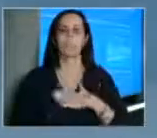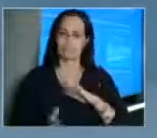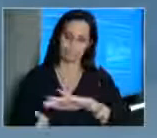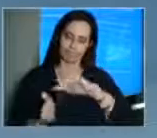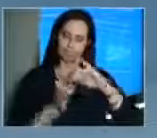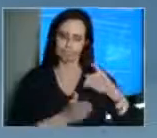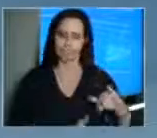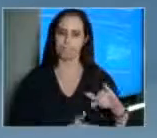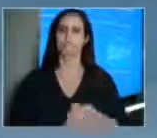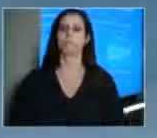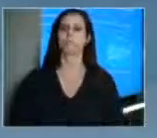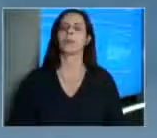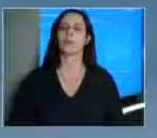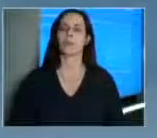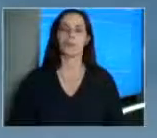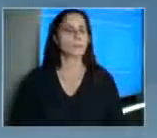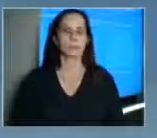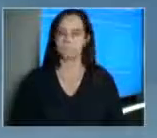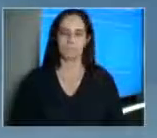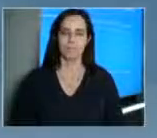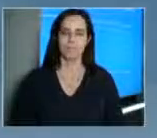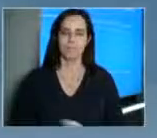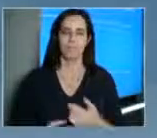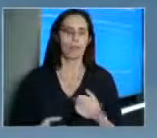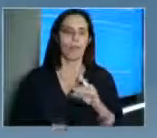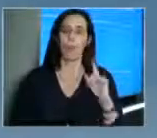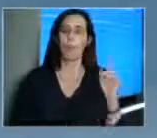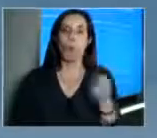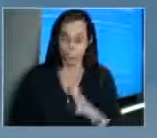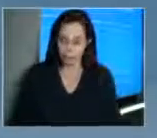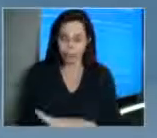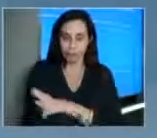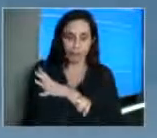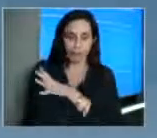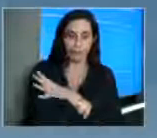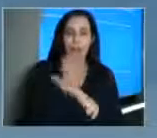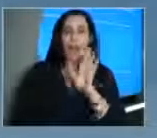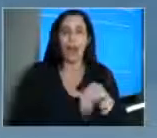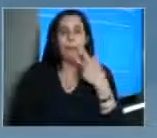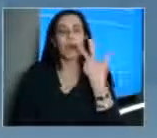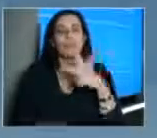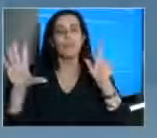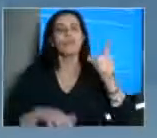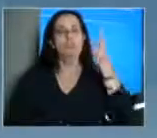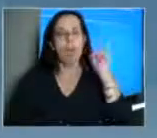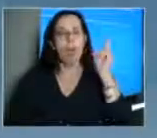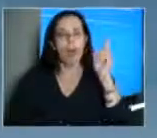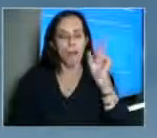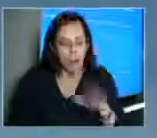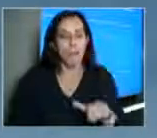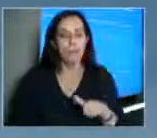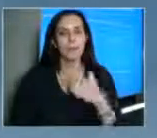הבא, באותו עניין. אי אפשר היה שלא להתרגש אתמול כשהתברר שגם לאחר 37